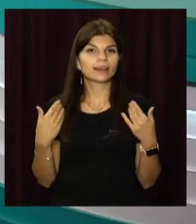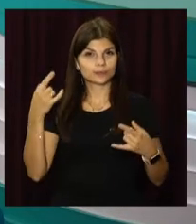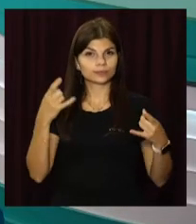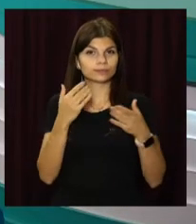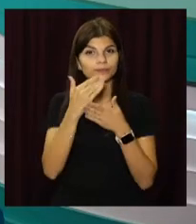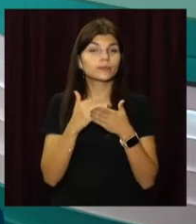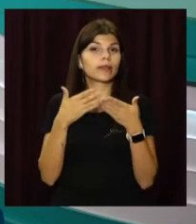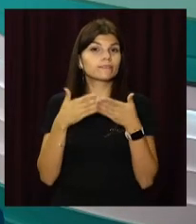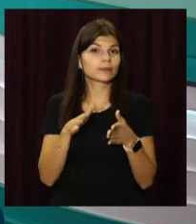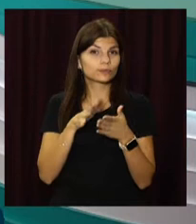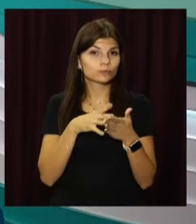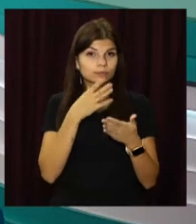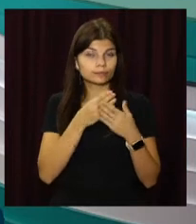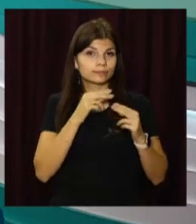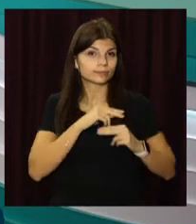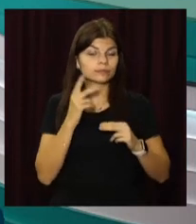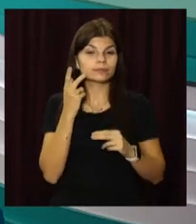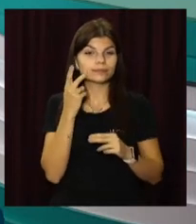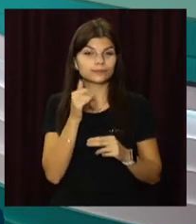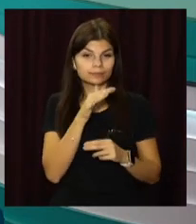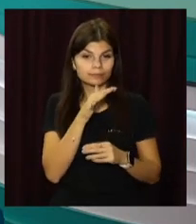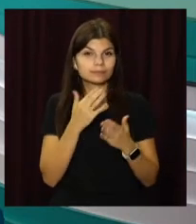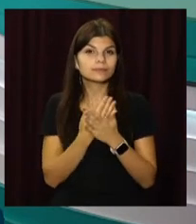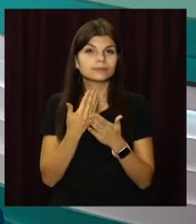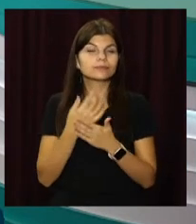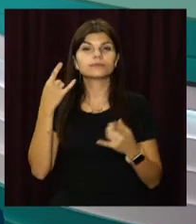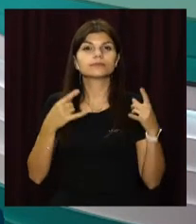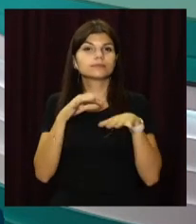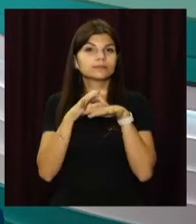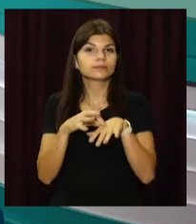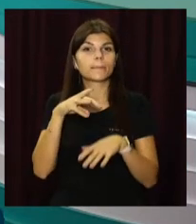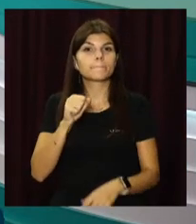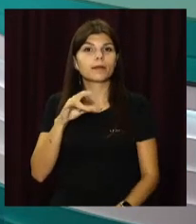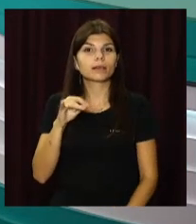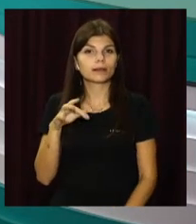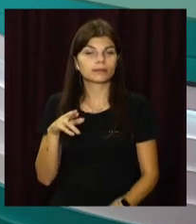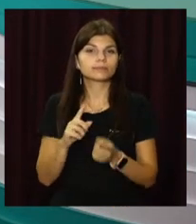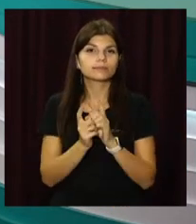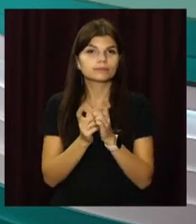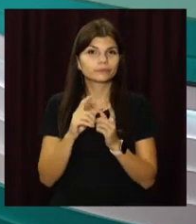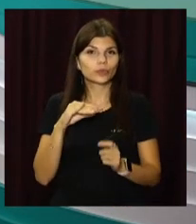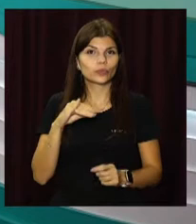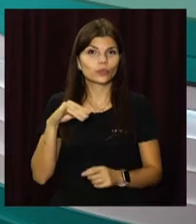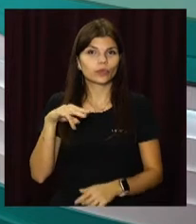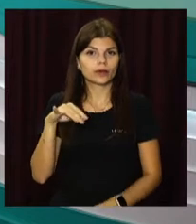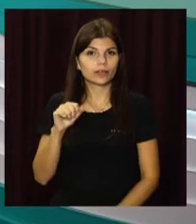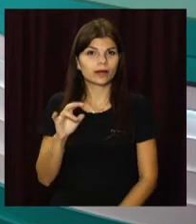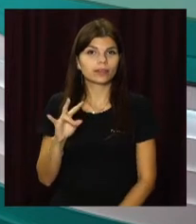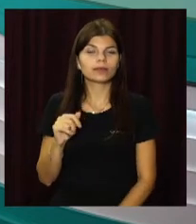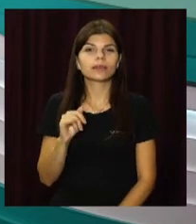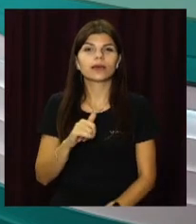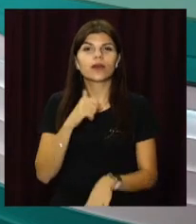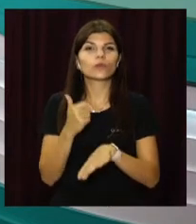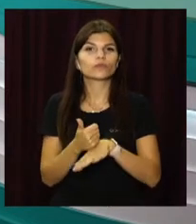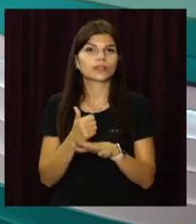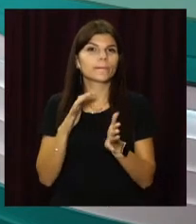Миколаїв відкритий продовжує свою роботу, як завжди, о цій порі новини. Для вас працюють Марія Требушенко та сурдоперекладачка Юліана Пуговкіна.